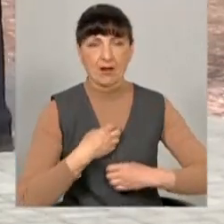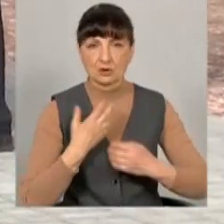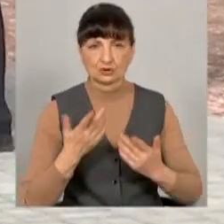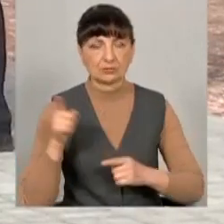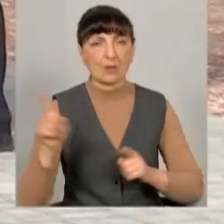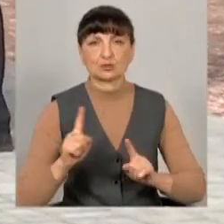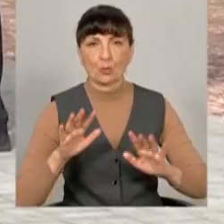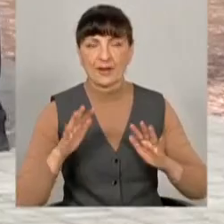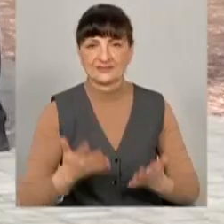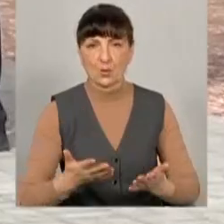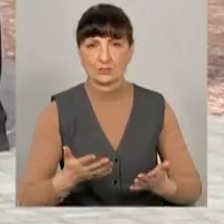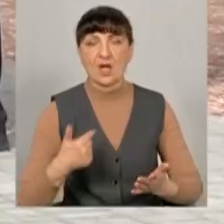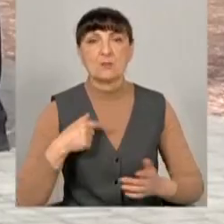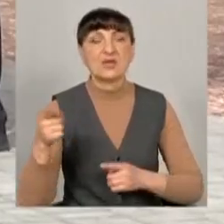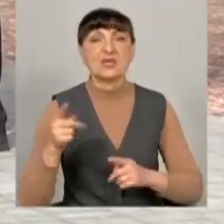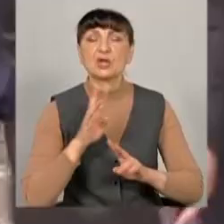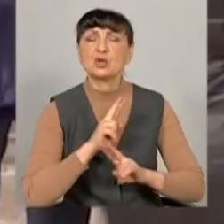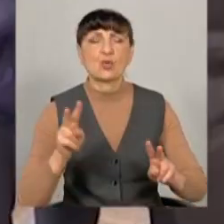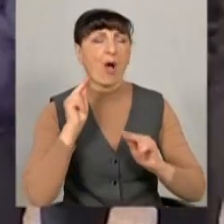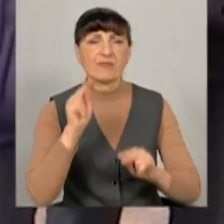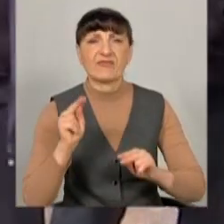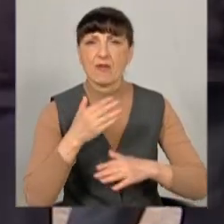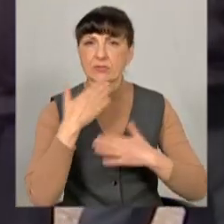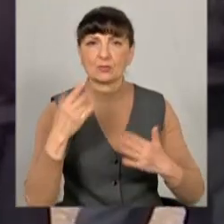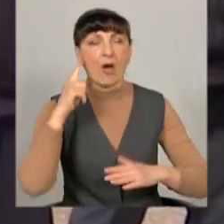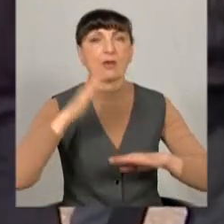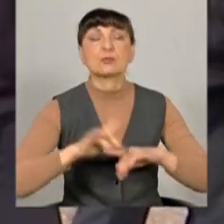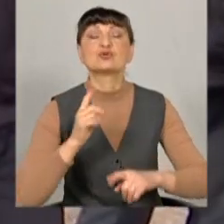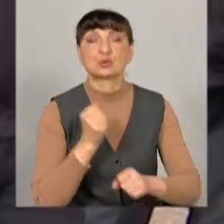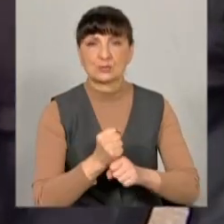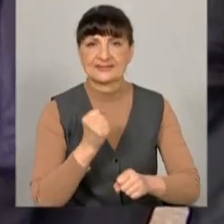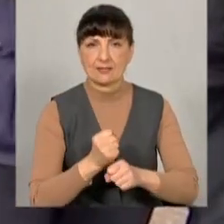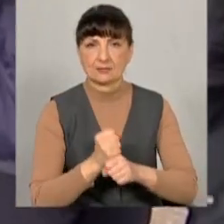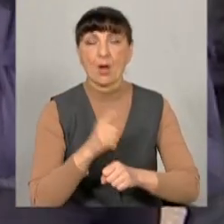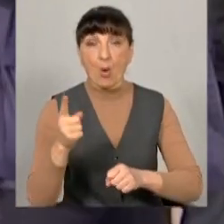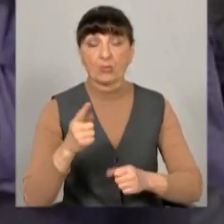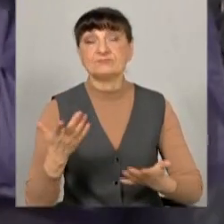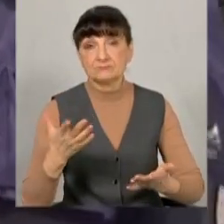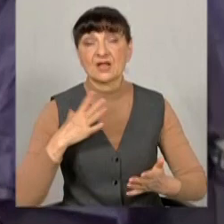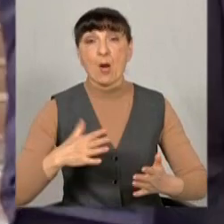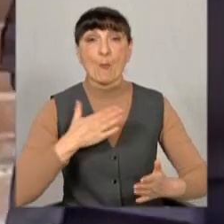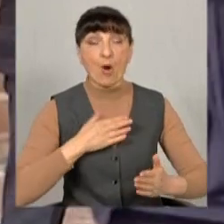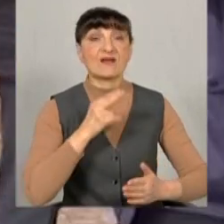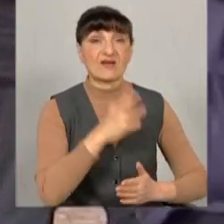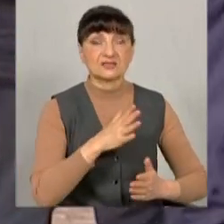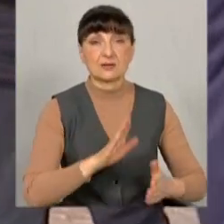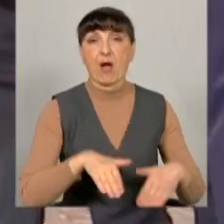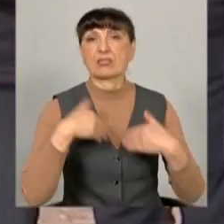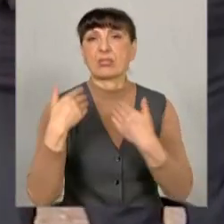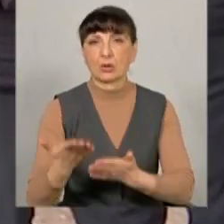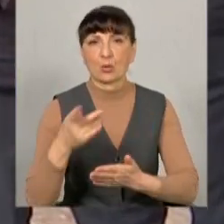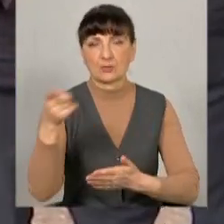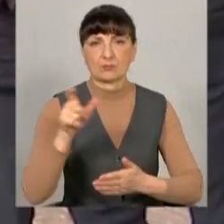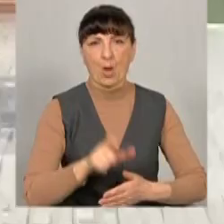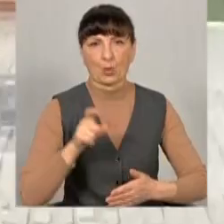там происходит. Мы их никого не обвиняем. Акимат что делает в этом случае? Он берет и отдает квартиры, которые вот-вот должны